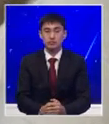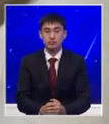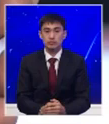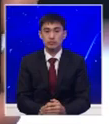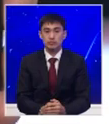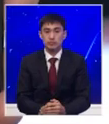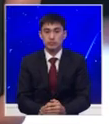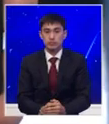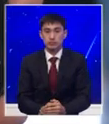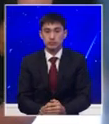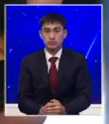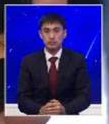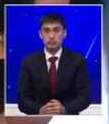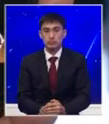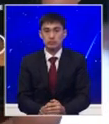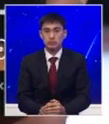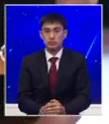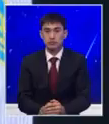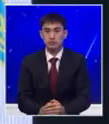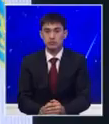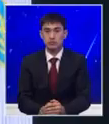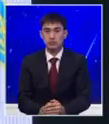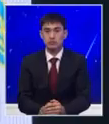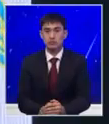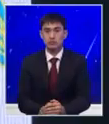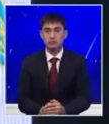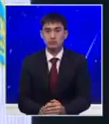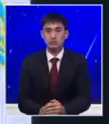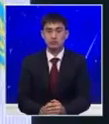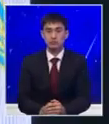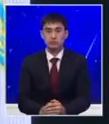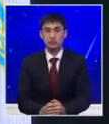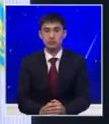Карина Закриева, Ая Ануарказа, Габит Кабдрахман, Кайрат Кастурганов, телеканал Жетісу, Талдыкурган.